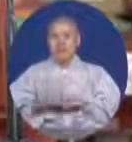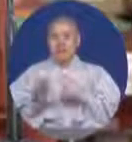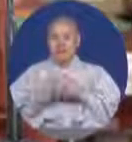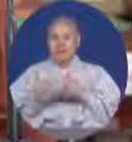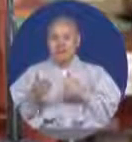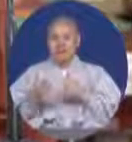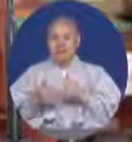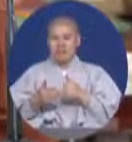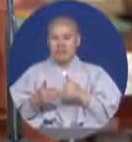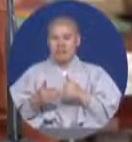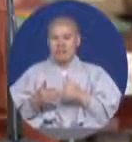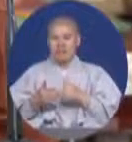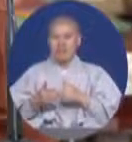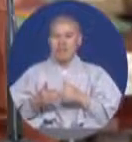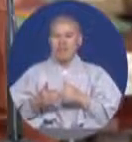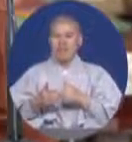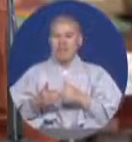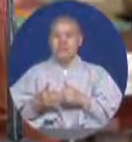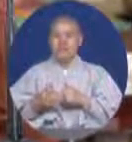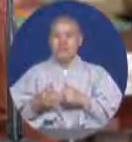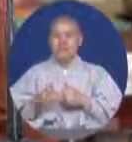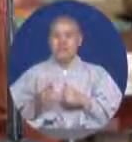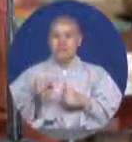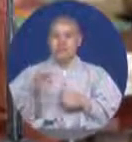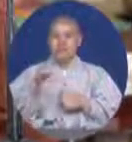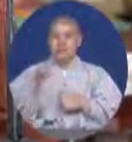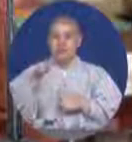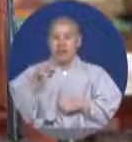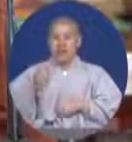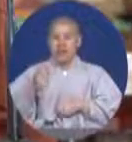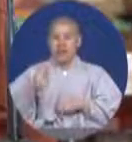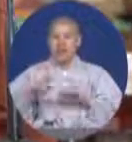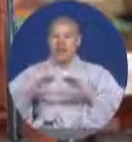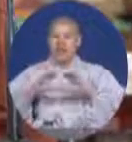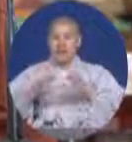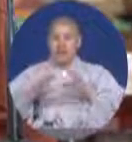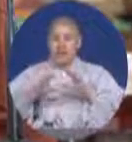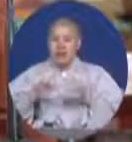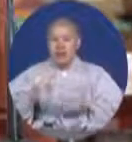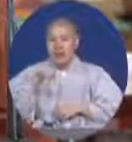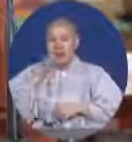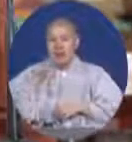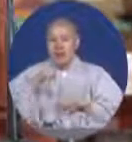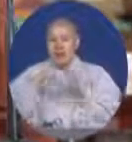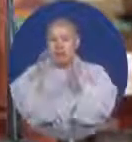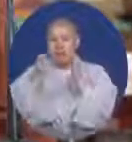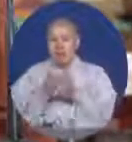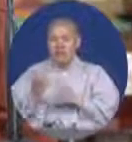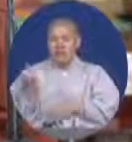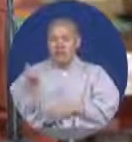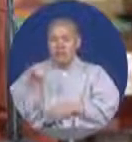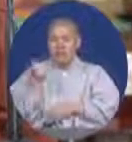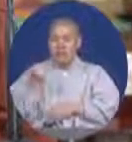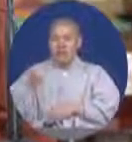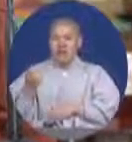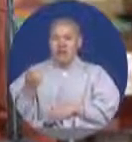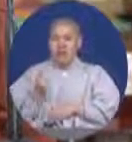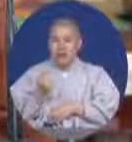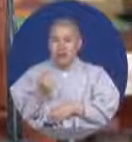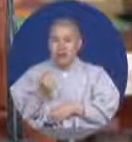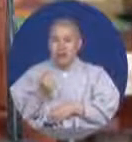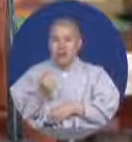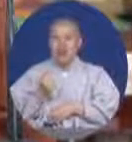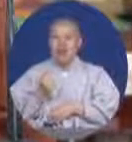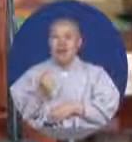그래서 이 세간 소유역으로 세간에 있는 힘으로 유재 천인중이라